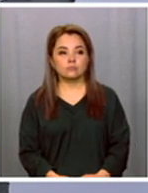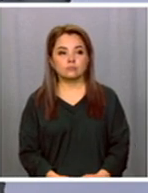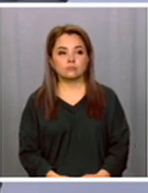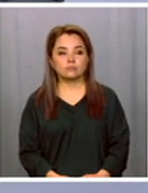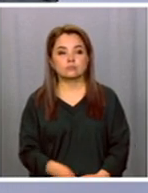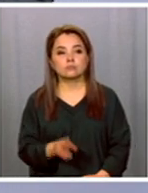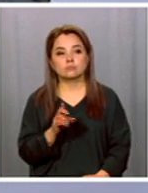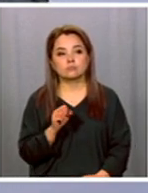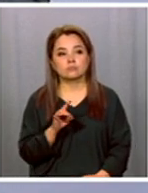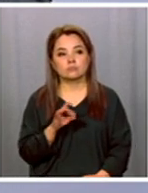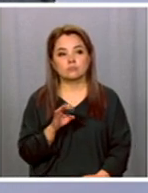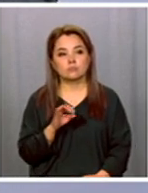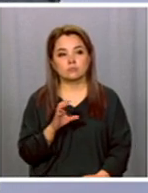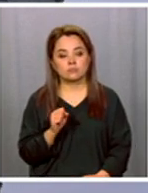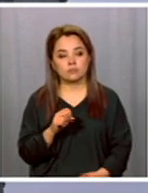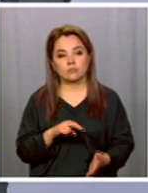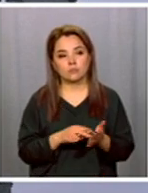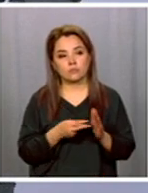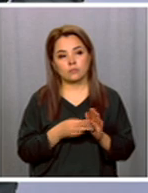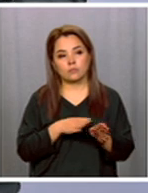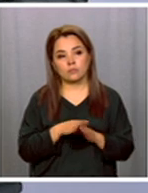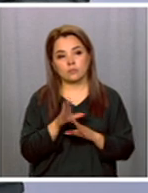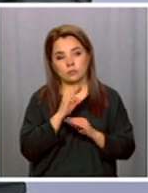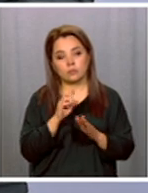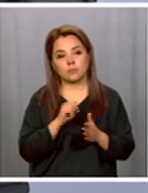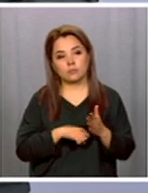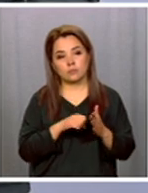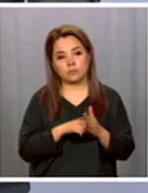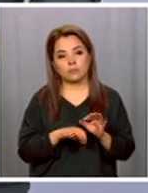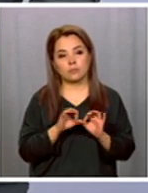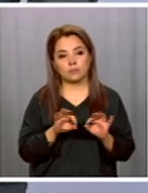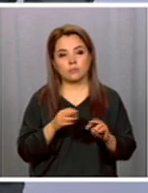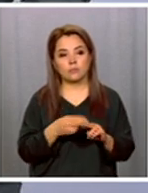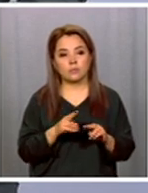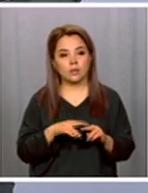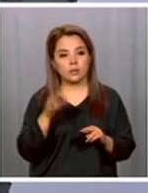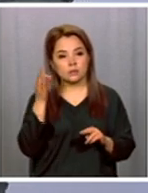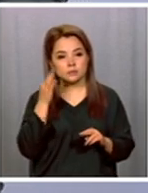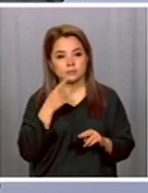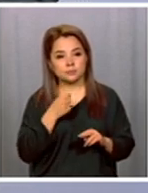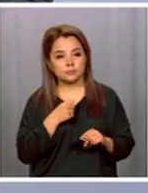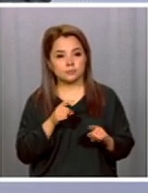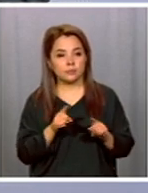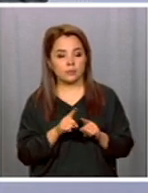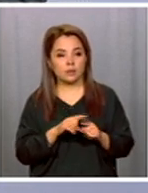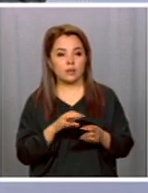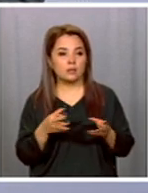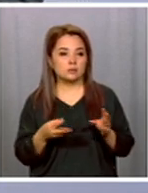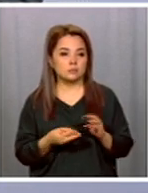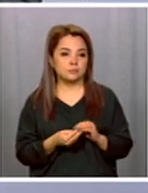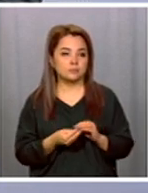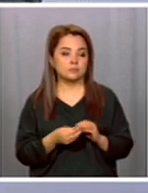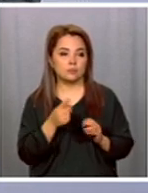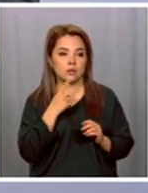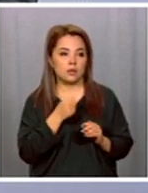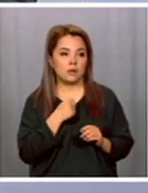Барбаросса жоспарының жүзеге аспау себептеріне тоқталатын болсақ, бұл Германия әскерлерінің жалпы жау әскерін бағаламауы,